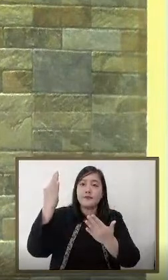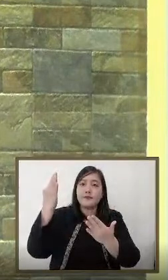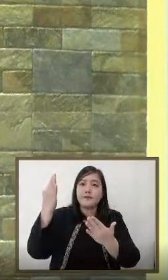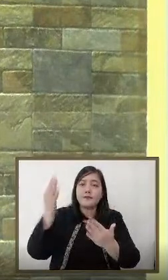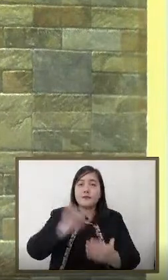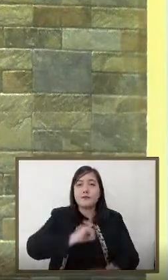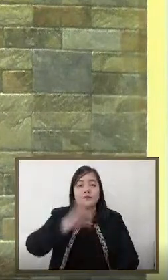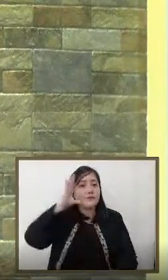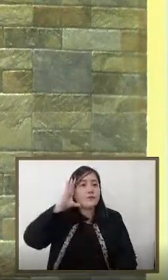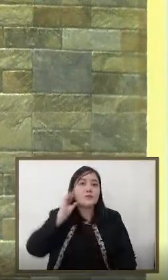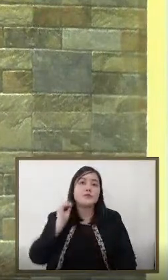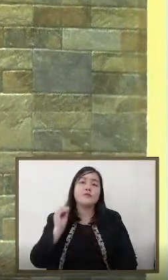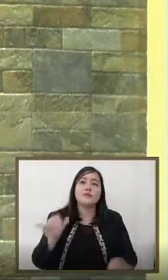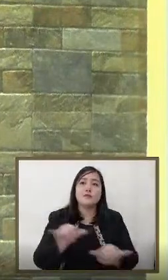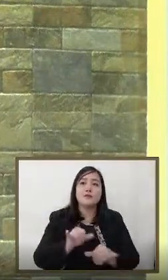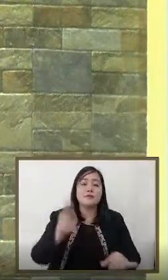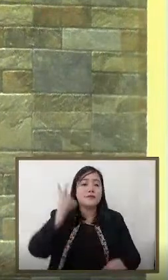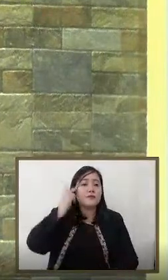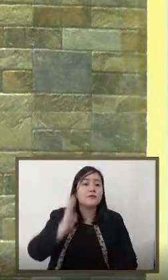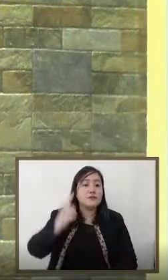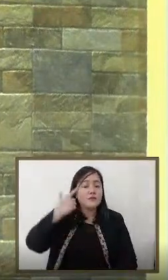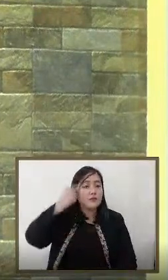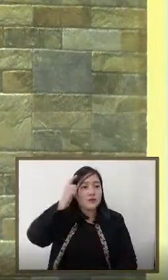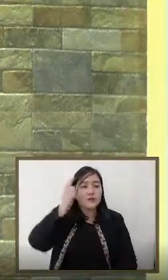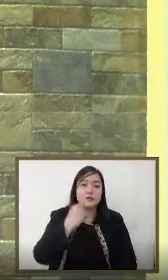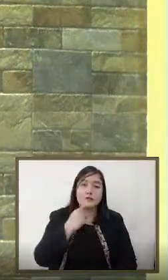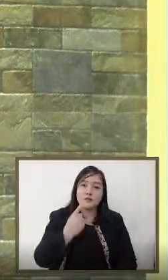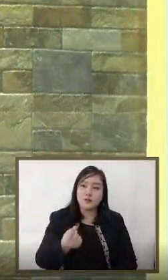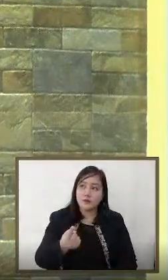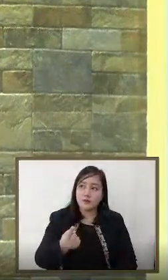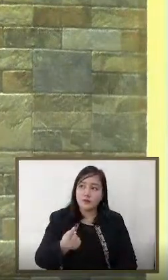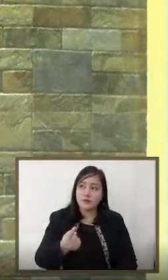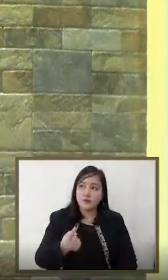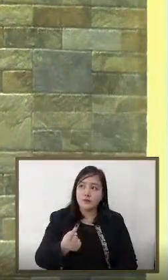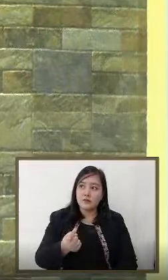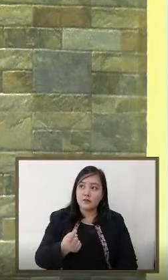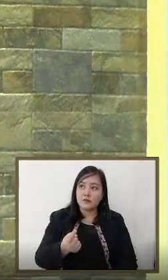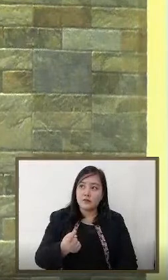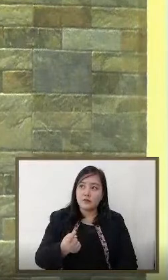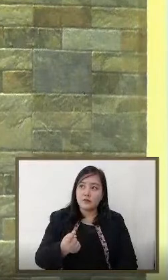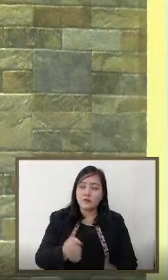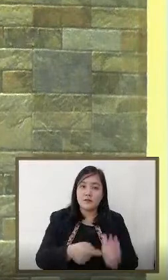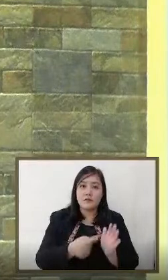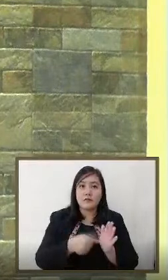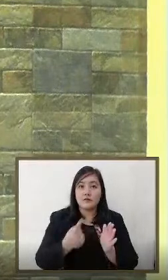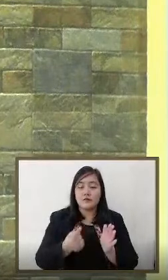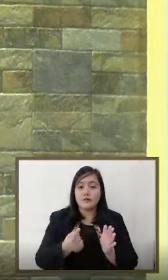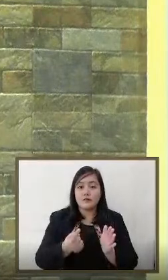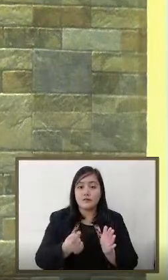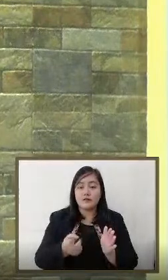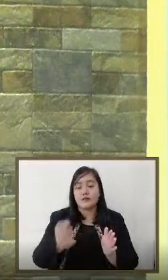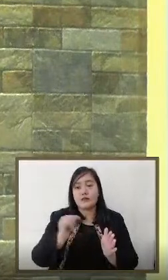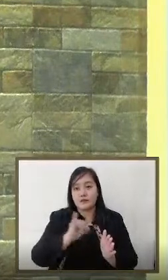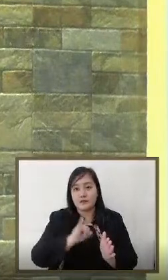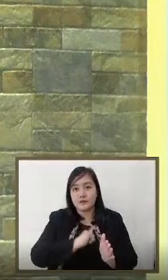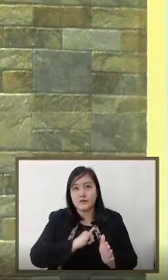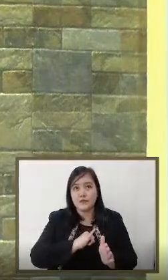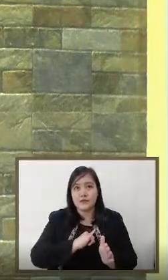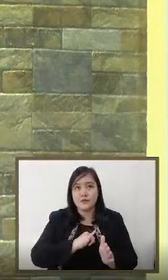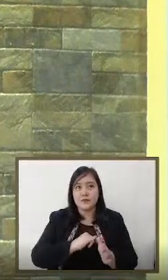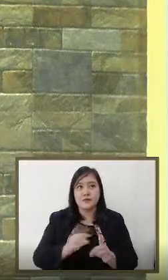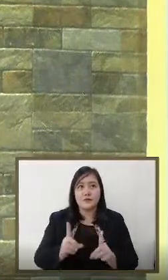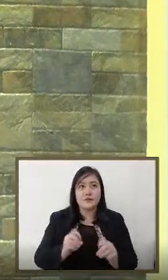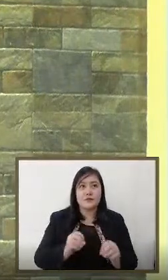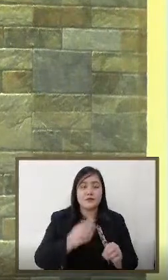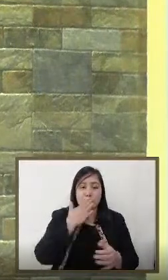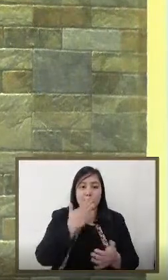naranasan ko rin po yung sinasabi ni Pastor na ay yung gaya ng kwento nyo na minsan nag-hold ako ng good news class ko,